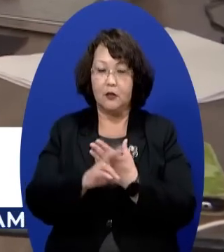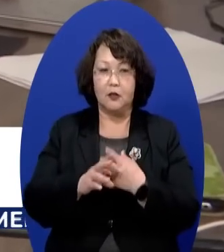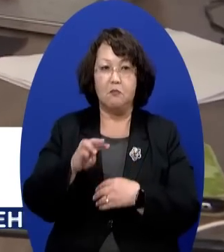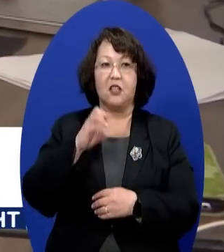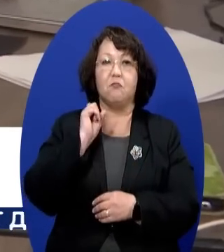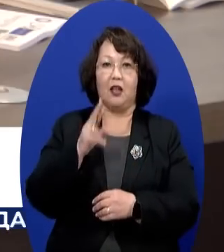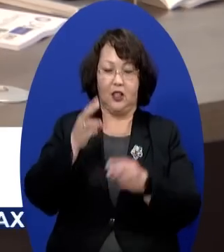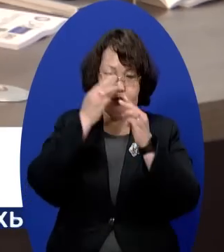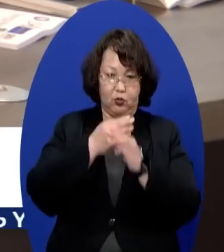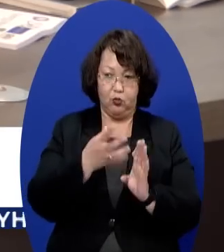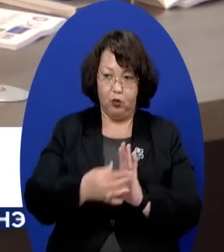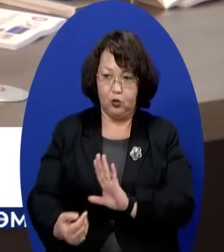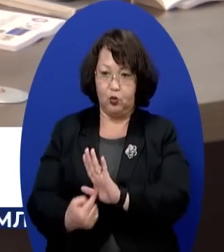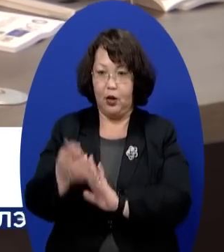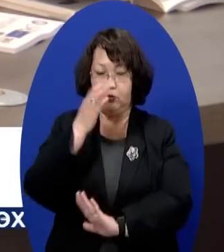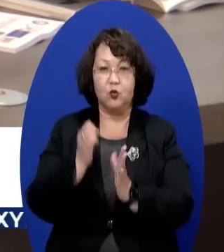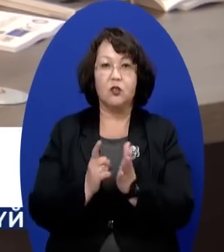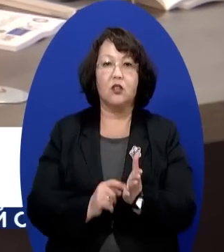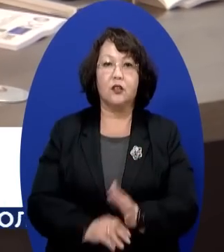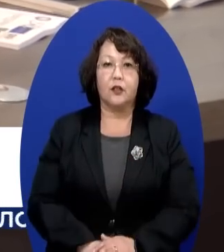оролцогчд тэмдэглэж байна.